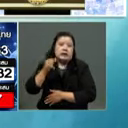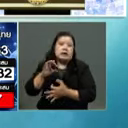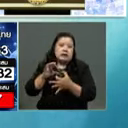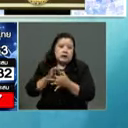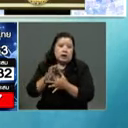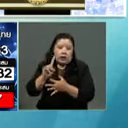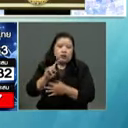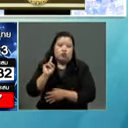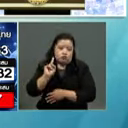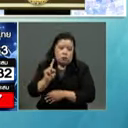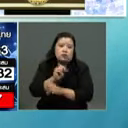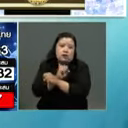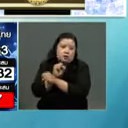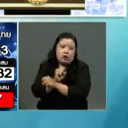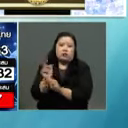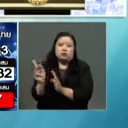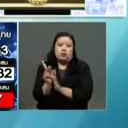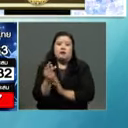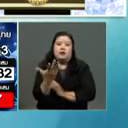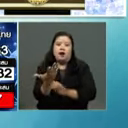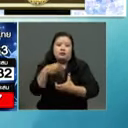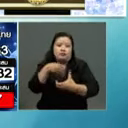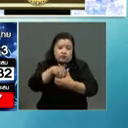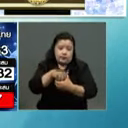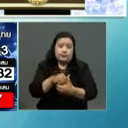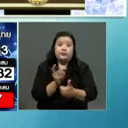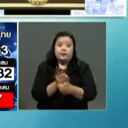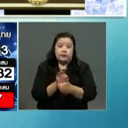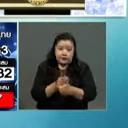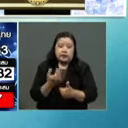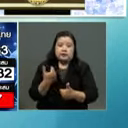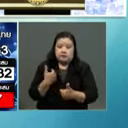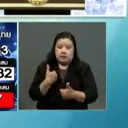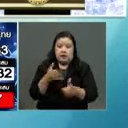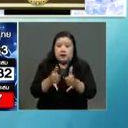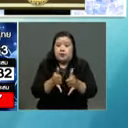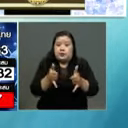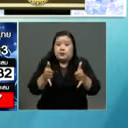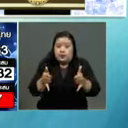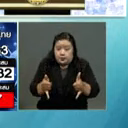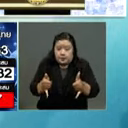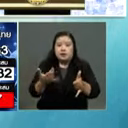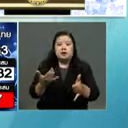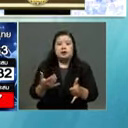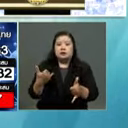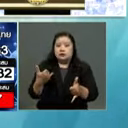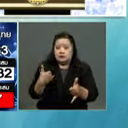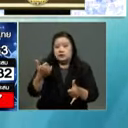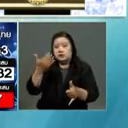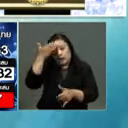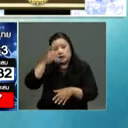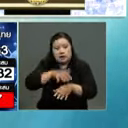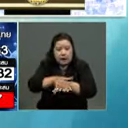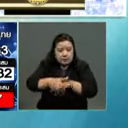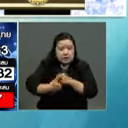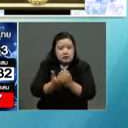ข้อที่ท่านโฆษกได้กรูณาพูดย้ำนักย้ำหนากับเรานะครับว่าเป็นอย่างดีผมก็ขอยืนยันอีกคนนึงนะครับว่ามาตรการ5ข้อนี้นะครับไม่ว่าจะเป็นเรื่องของที่เข้าDistanceซิ่งเหรอครับหรือ SocialDistance